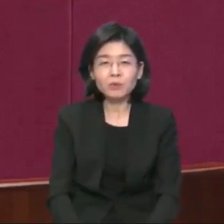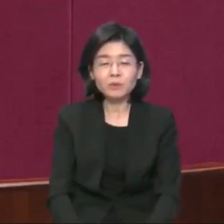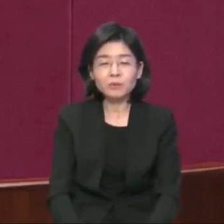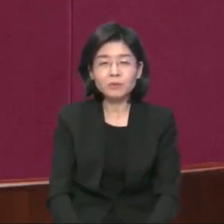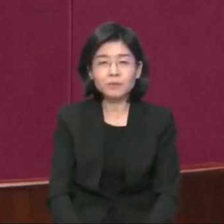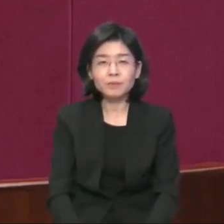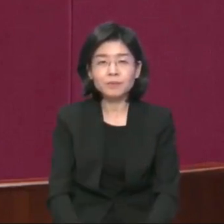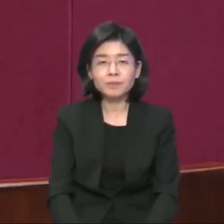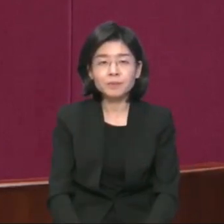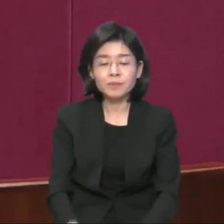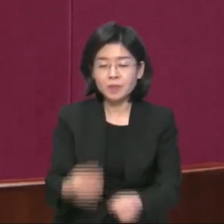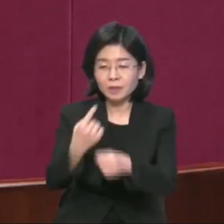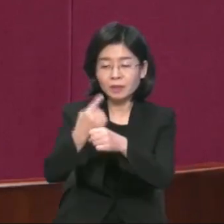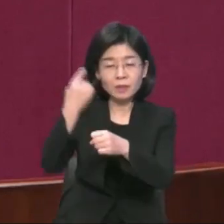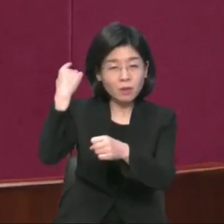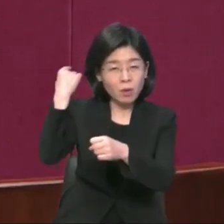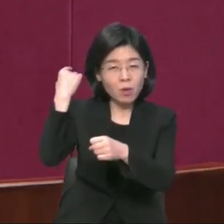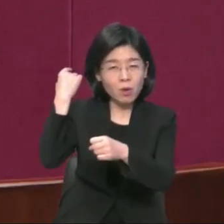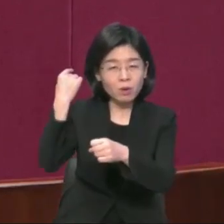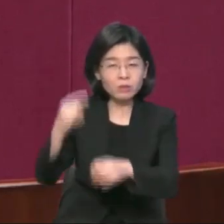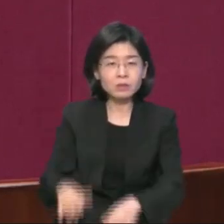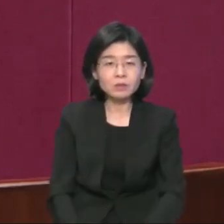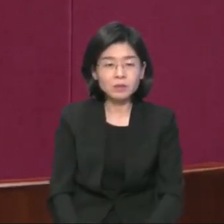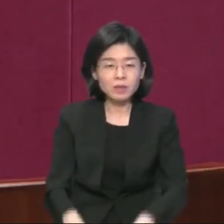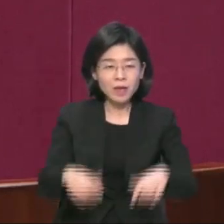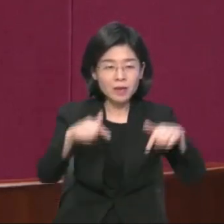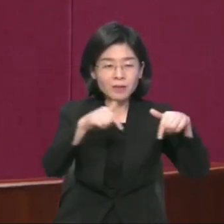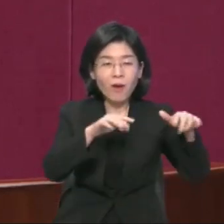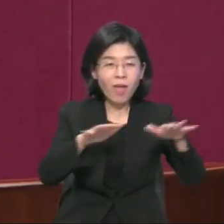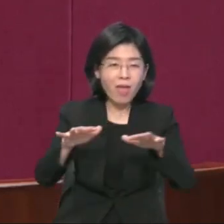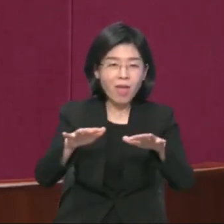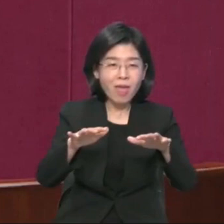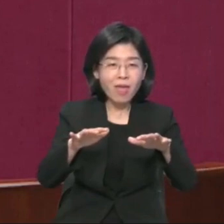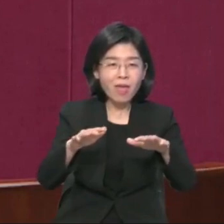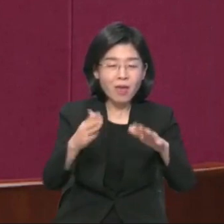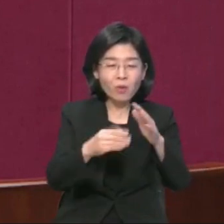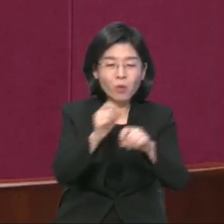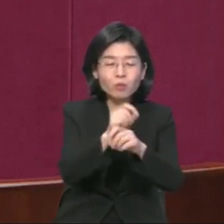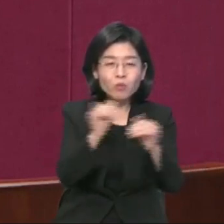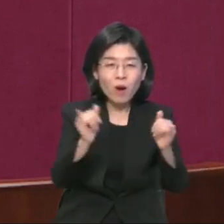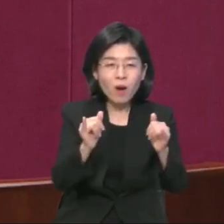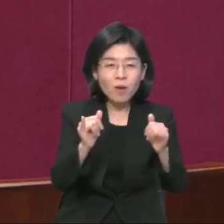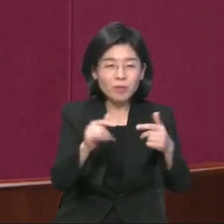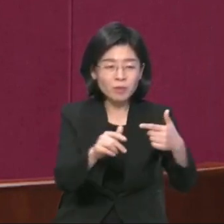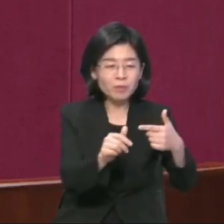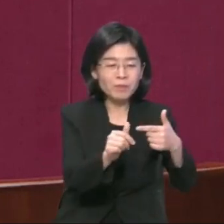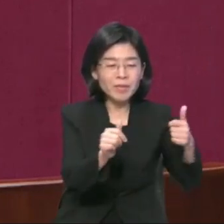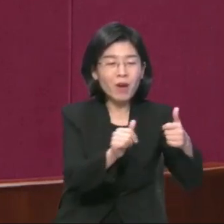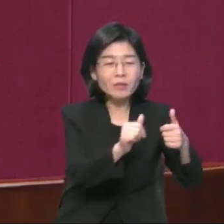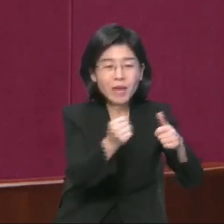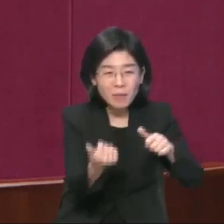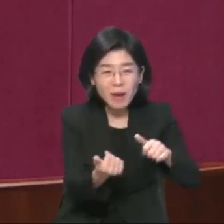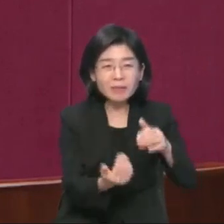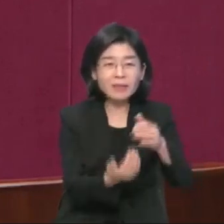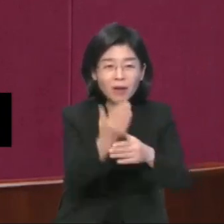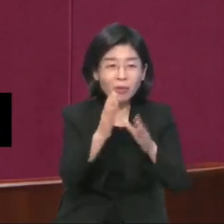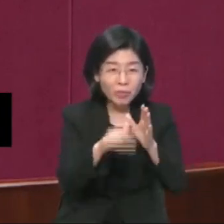이번뿐만 아닙니다. 지난 작년에 서해안 공무원 피격 사건